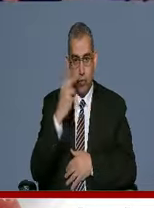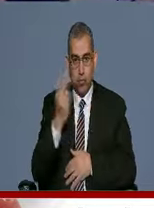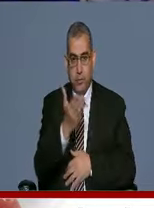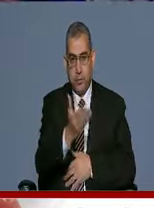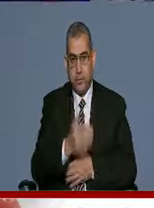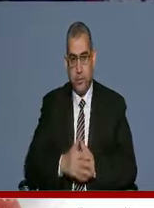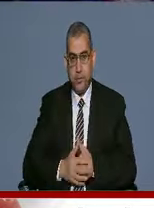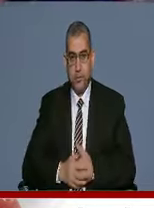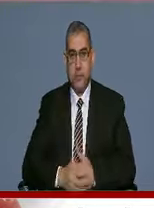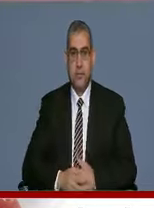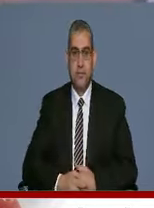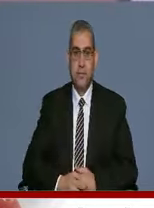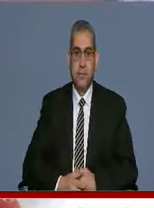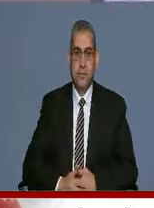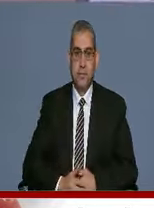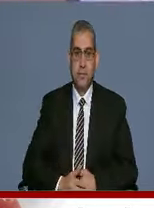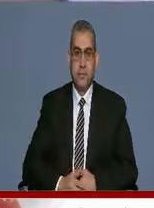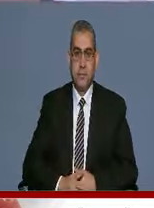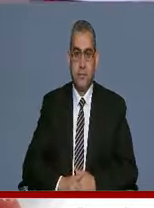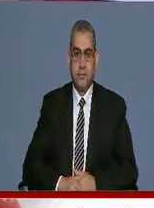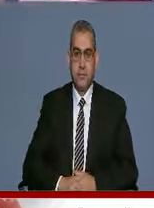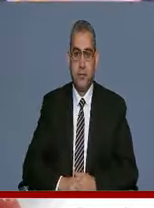فندم.